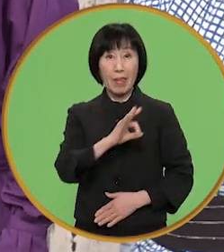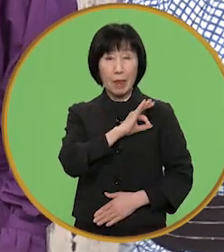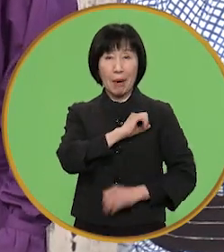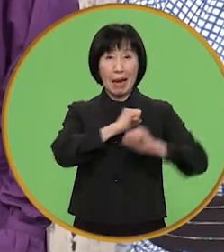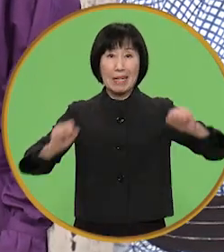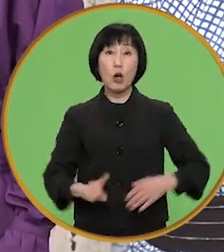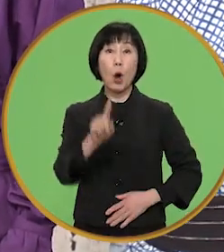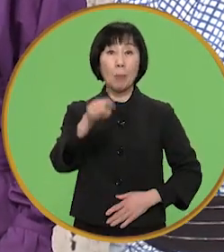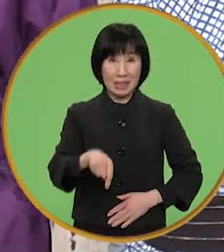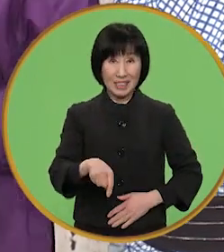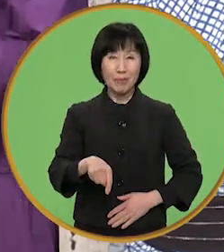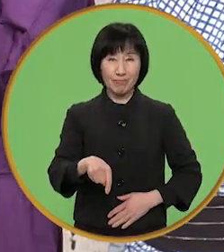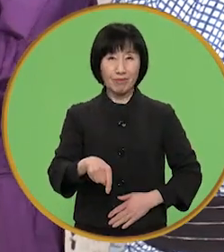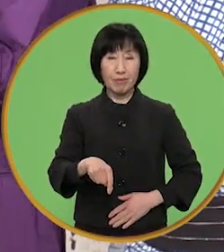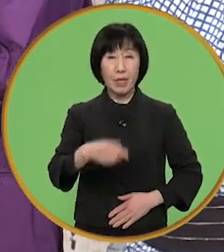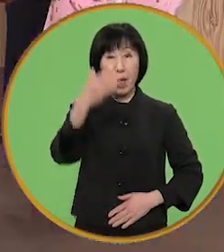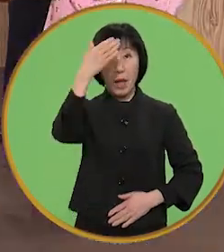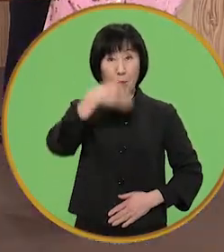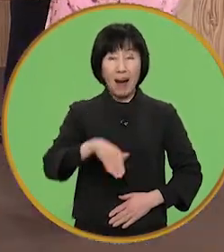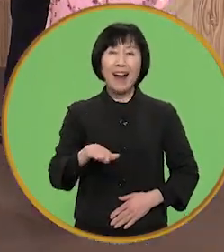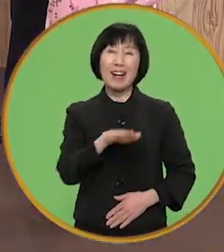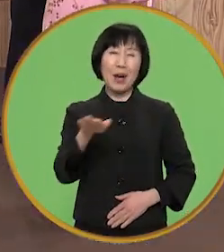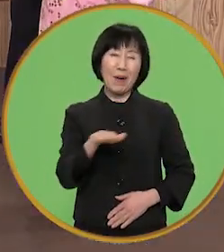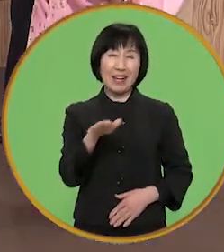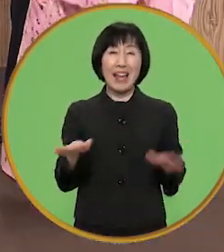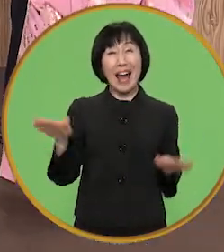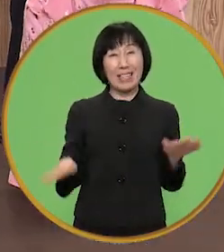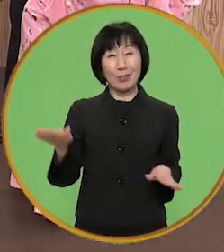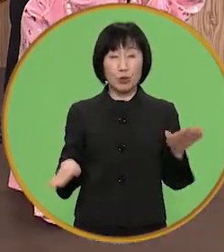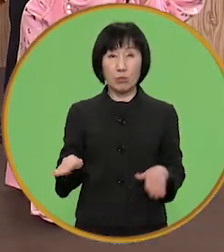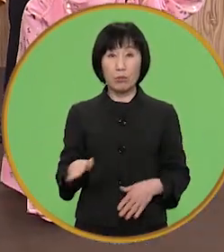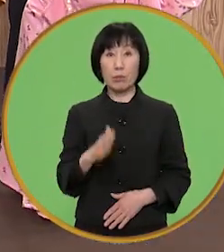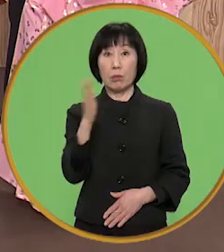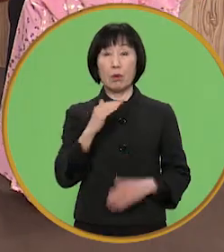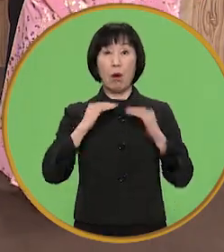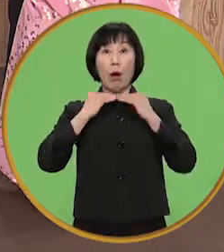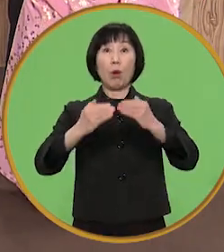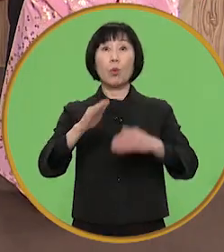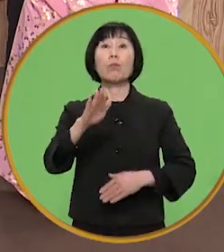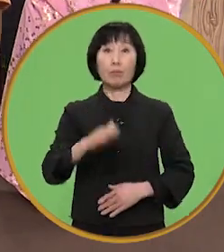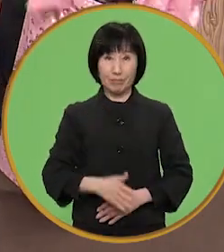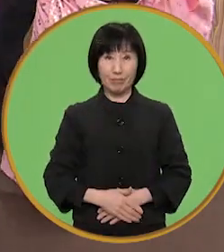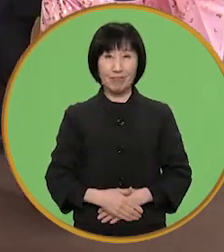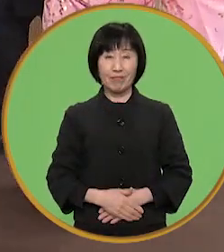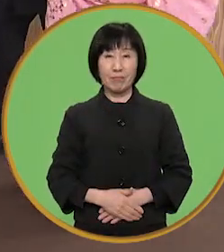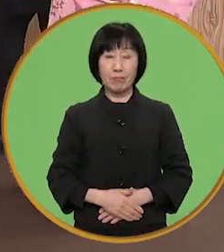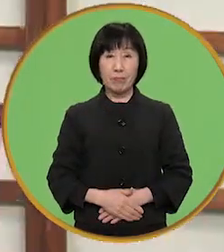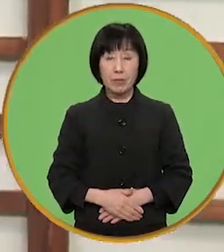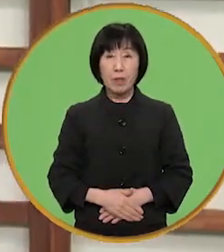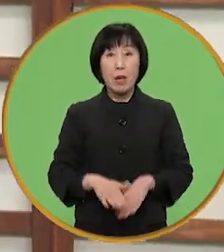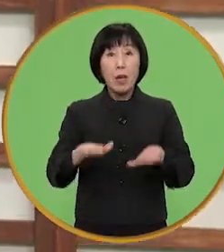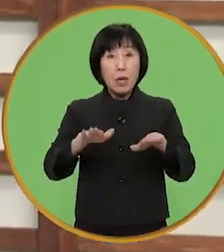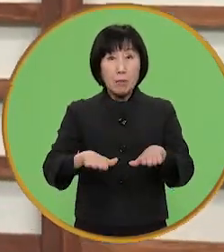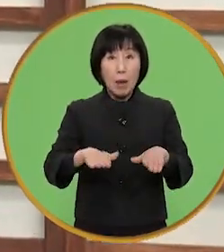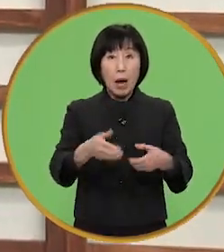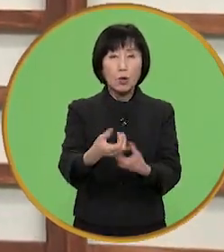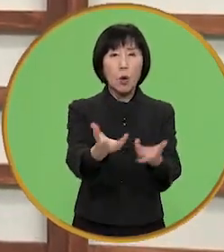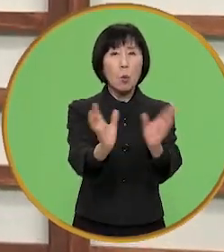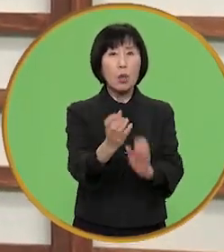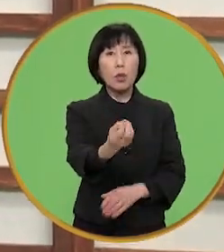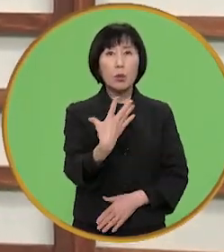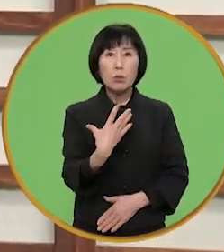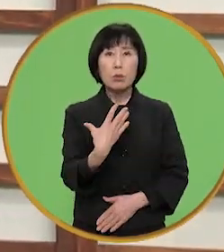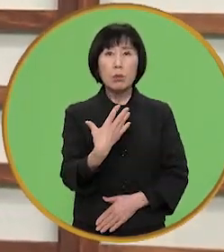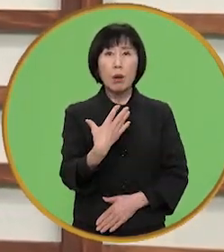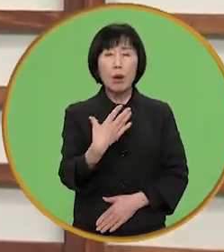マスコットキャラクターのヒロピーです。 まあ、かわいいアヒルね。 鳩です。 ところで今